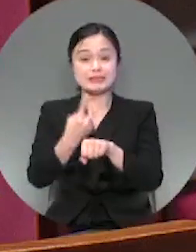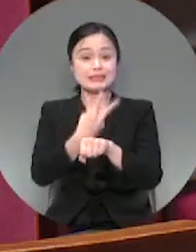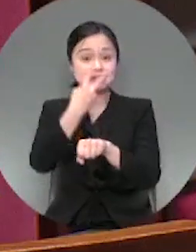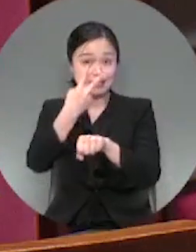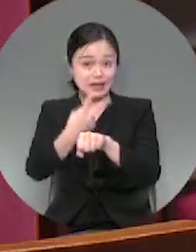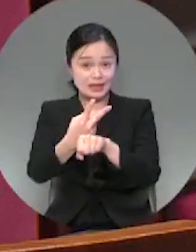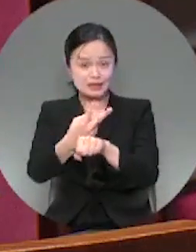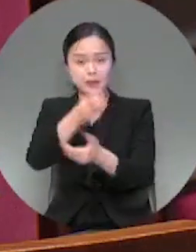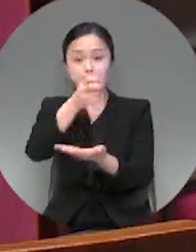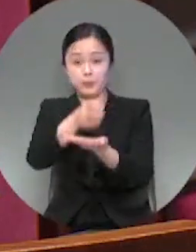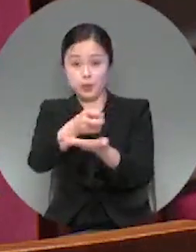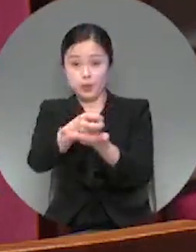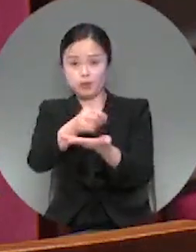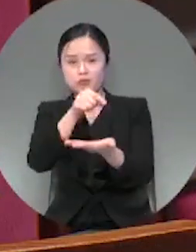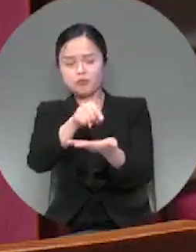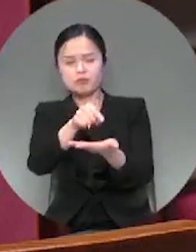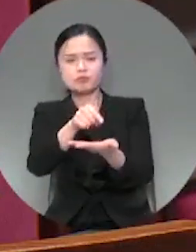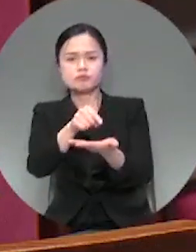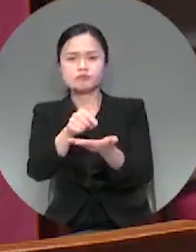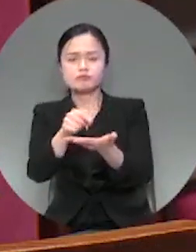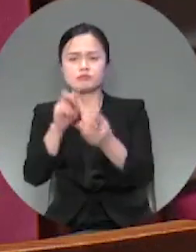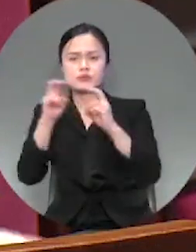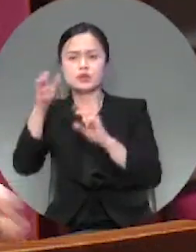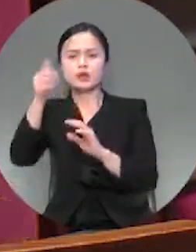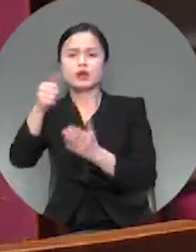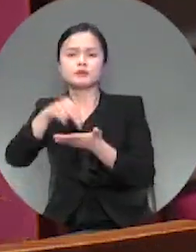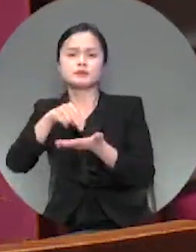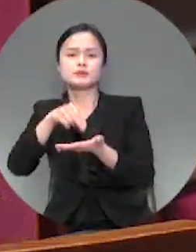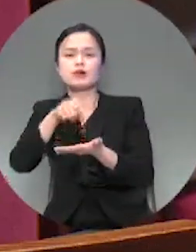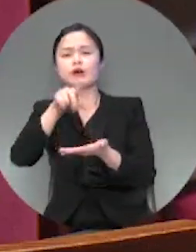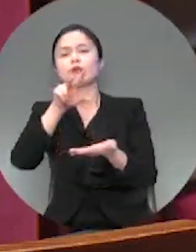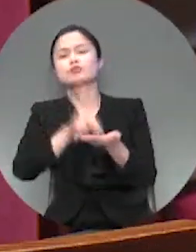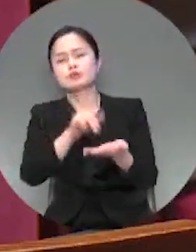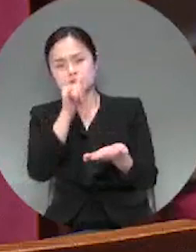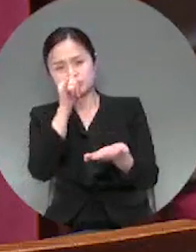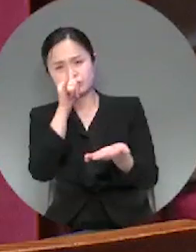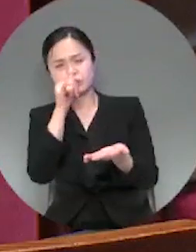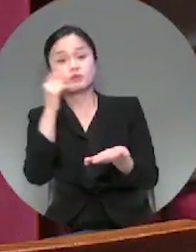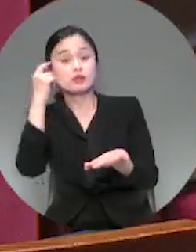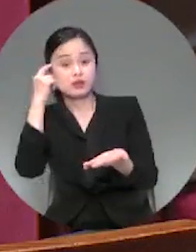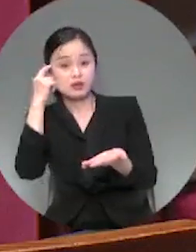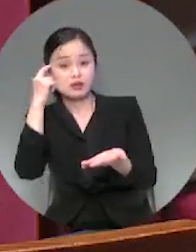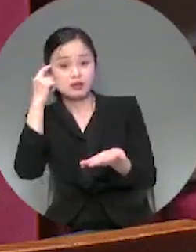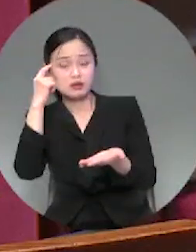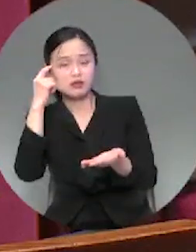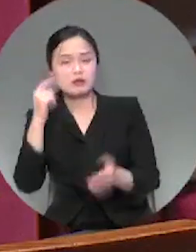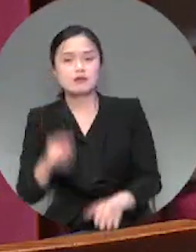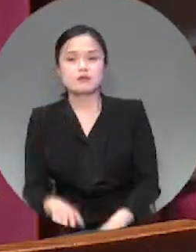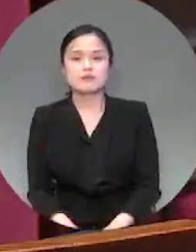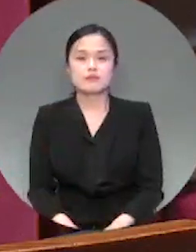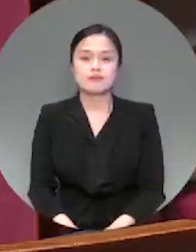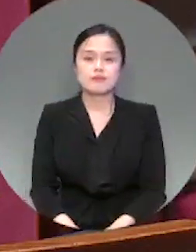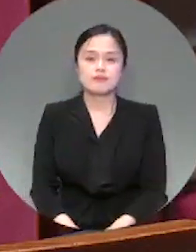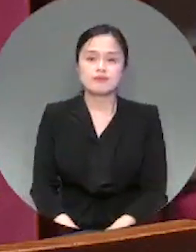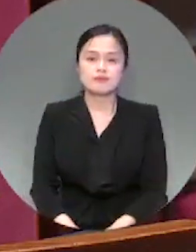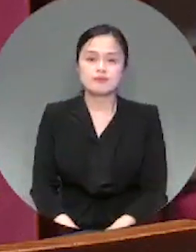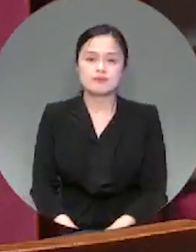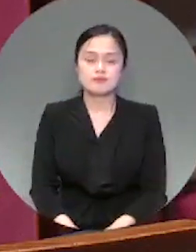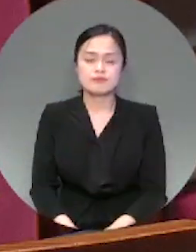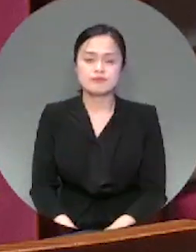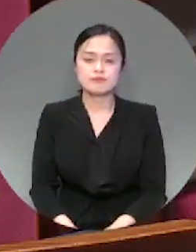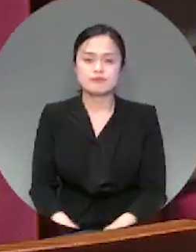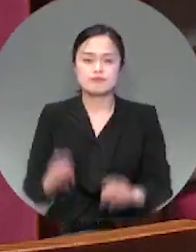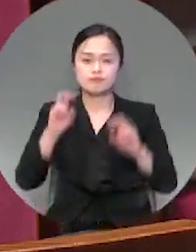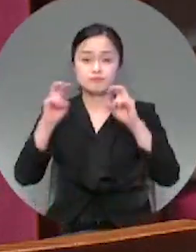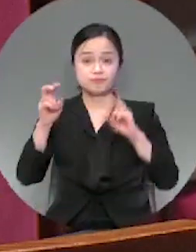부분을 차지하고 있는 것처럼 이야기들을 하고 계세요. 물론 이게 적절하지는 않은데 현장에서 피해 보시고